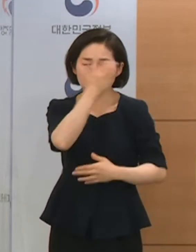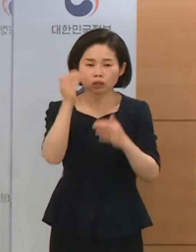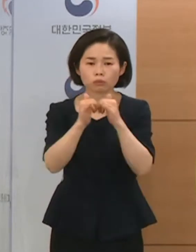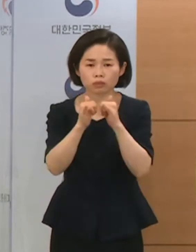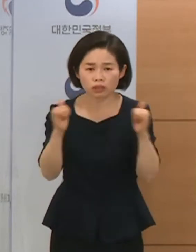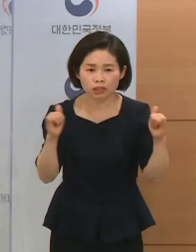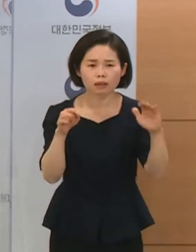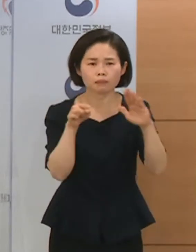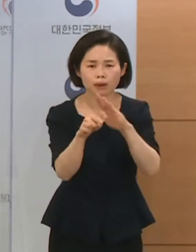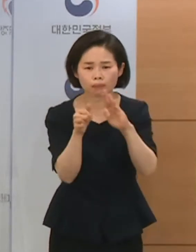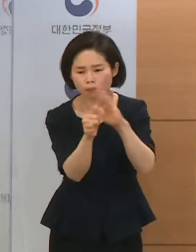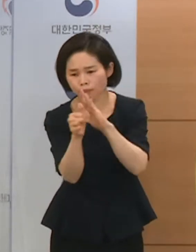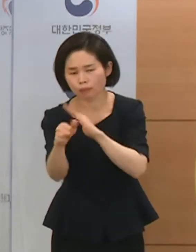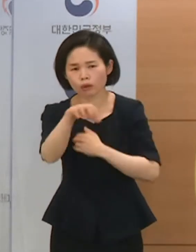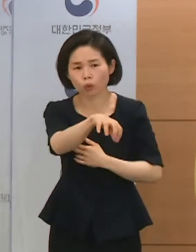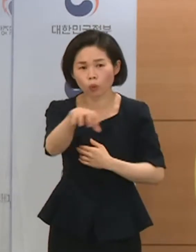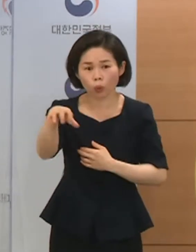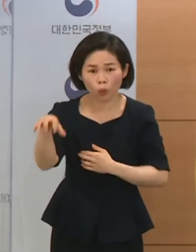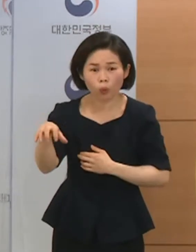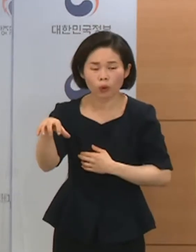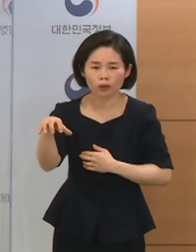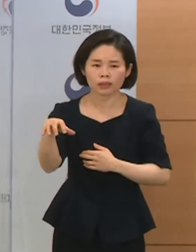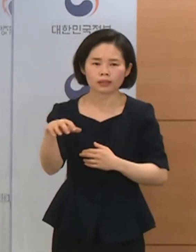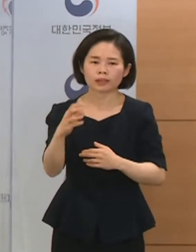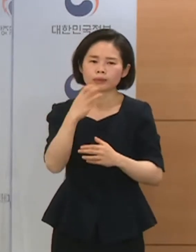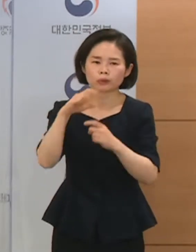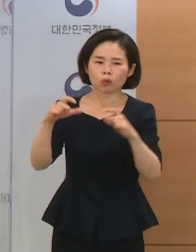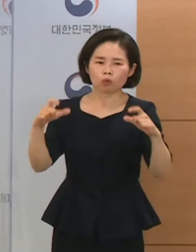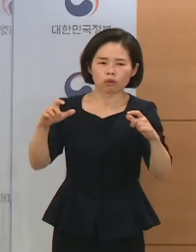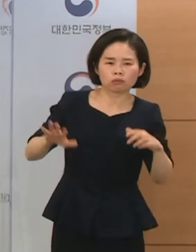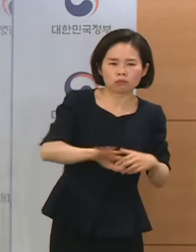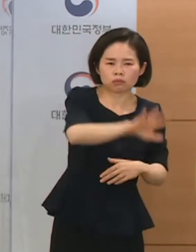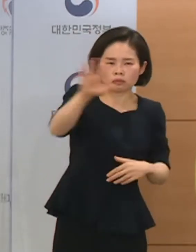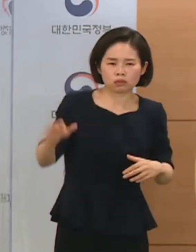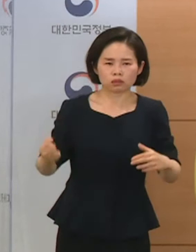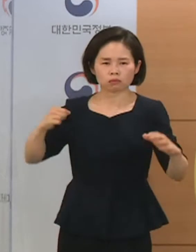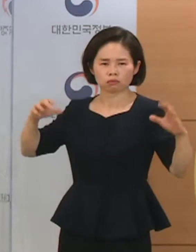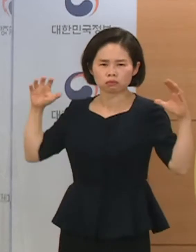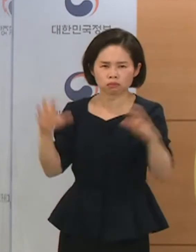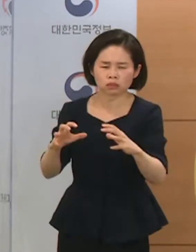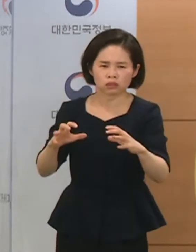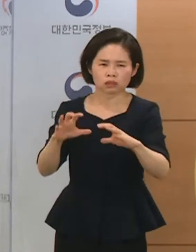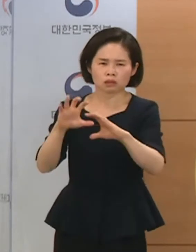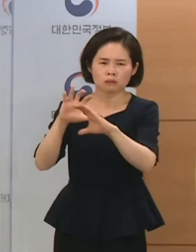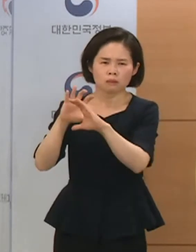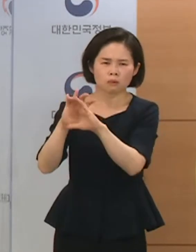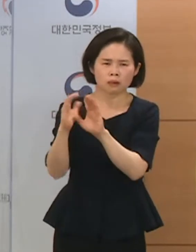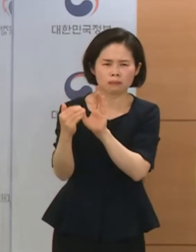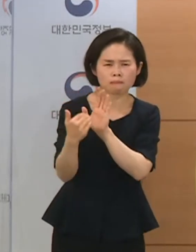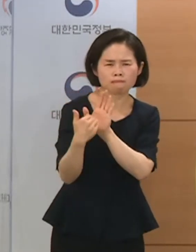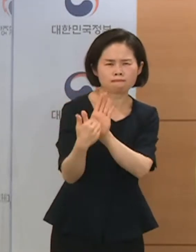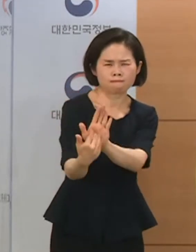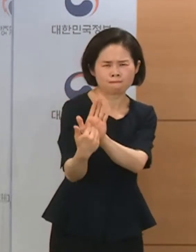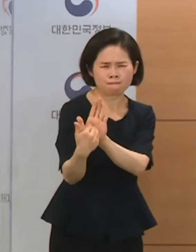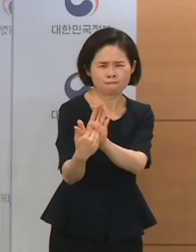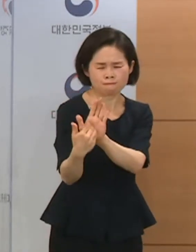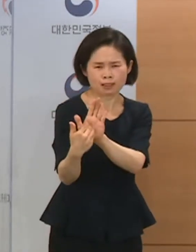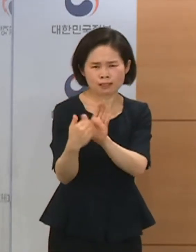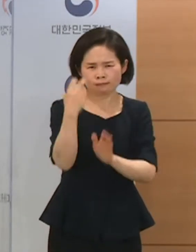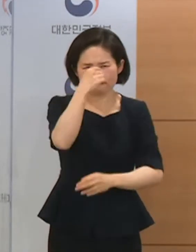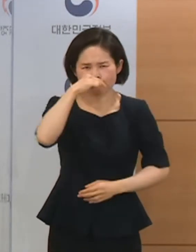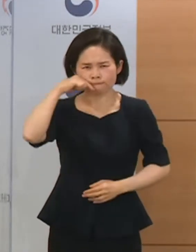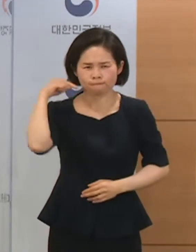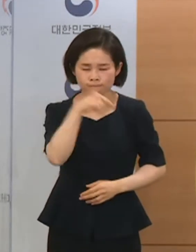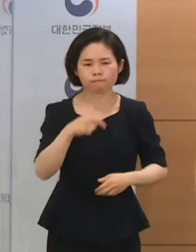이용하는 시설과 장소를 중심으로 수도권 전체가 하나되어 방역 대응을 강화해 나가야